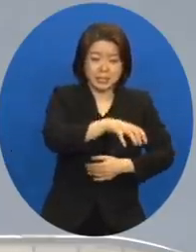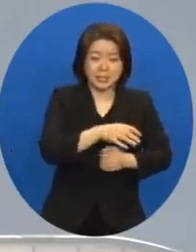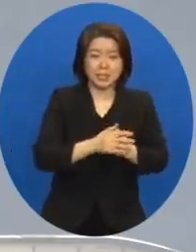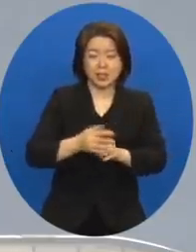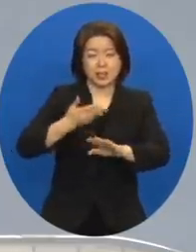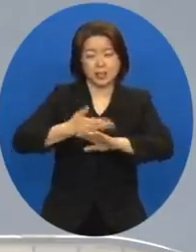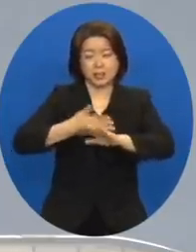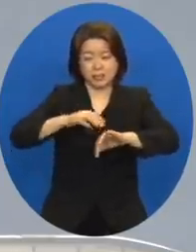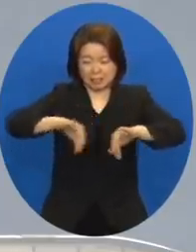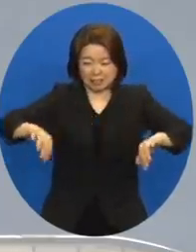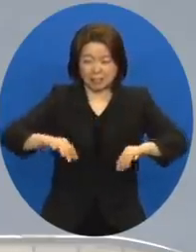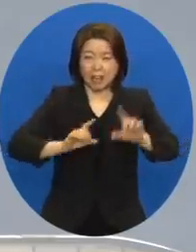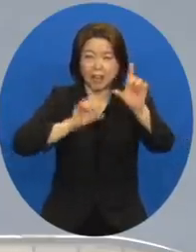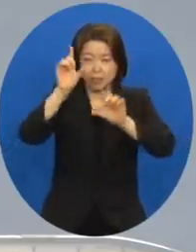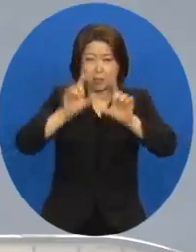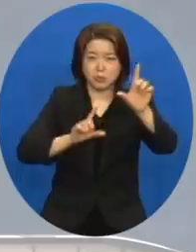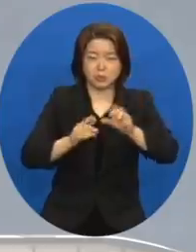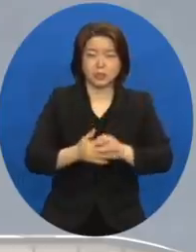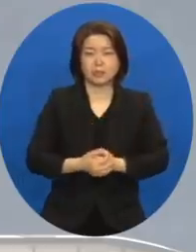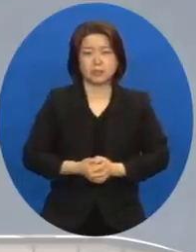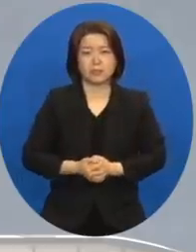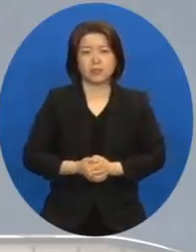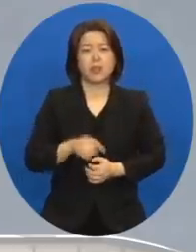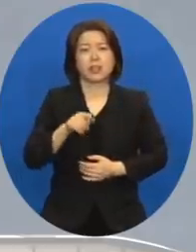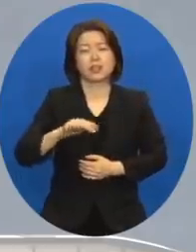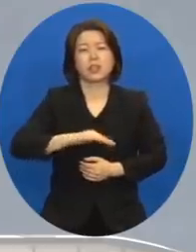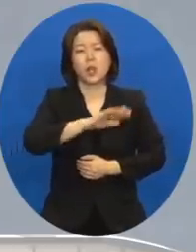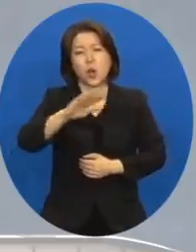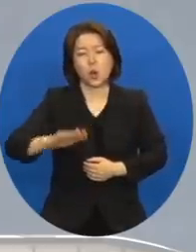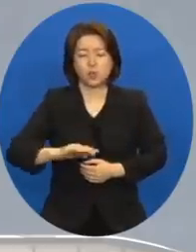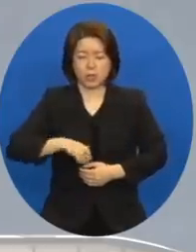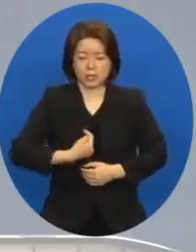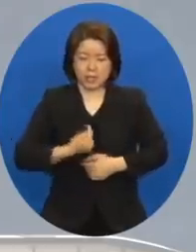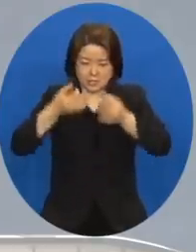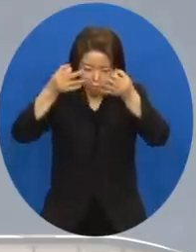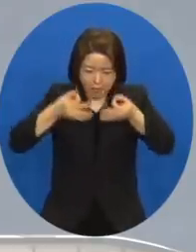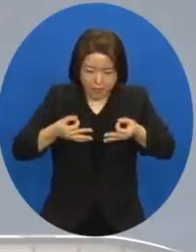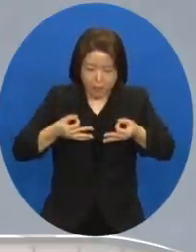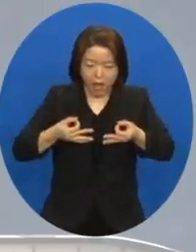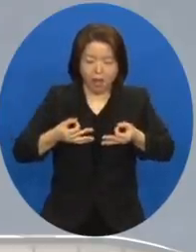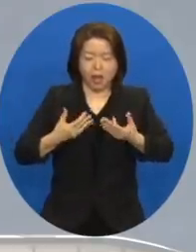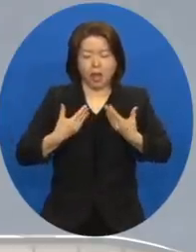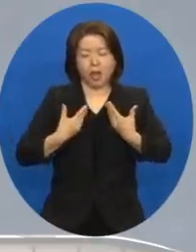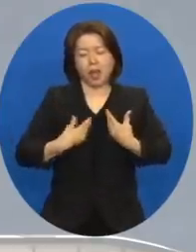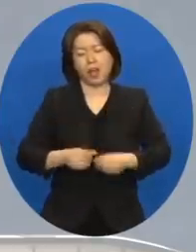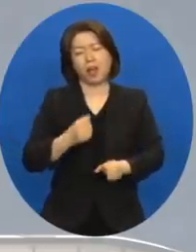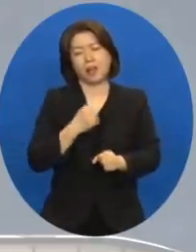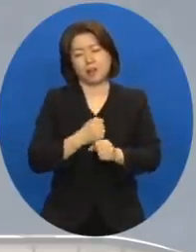다른 모습입니까 그게 우리 스스로를 좌절시키는 거예요